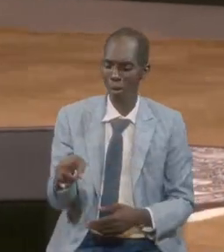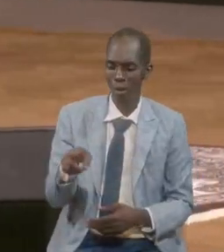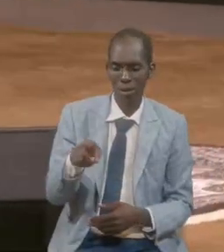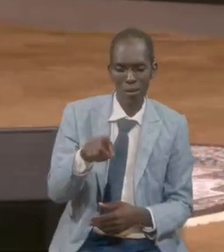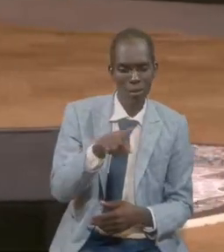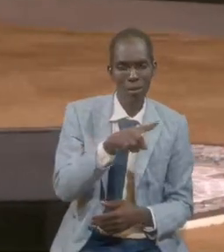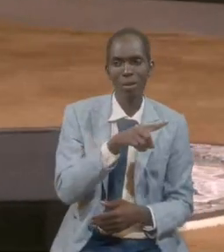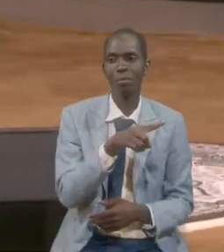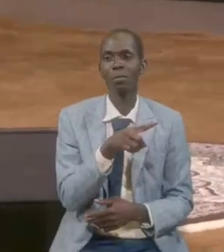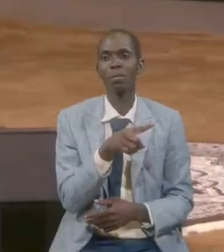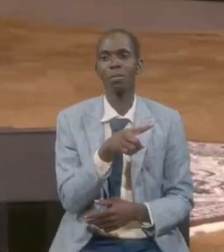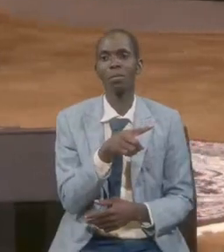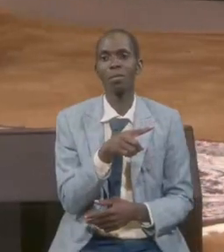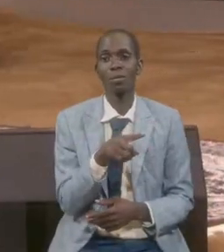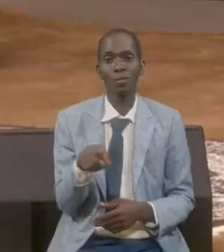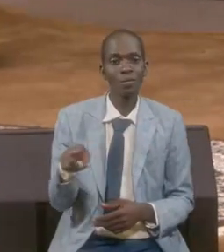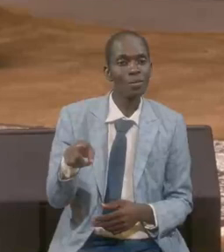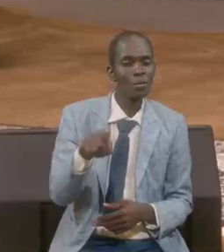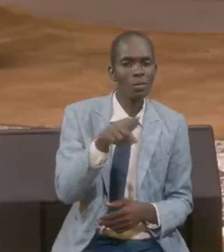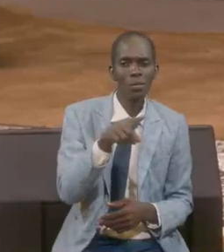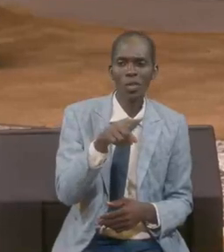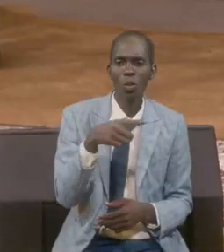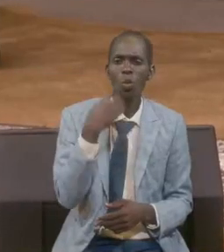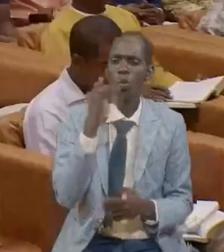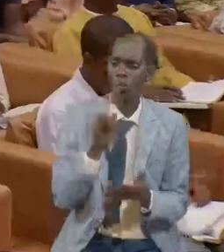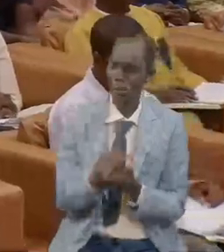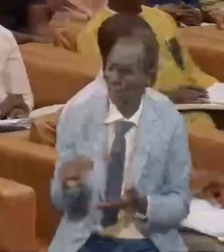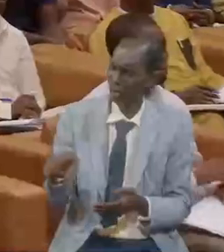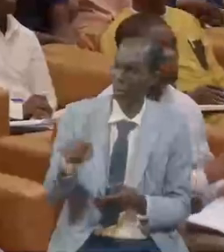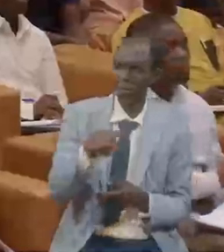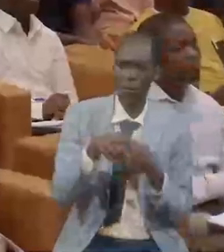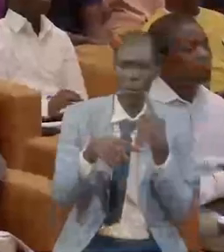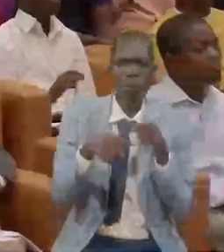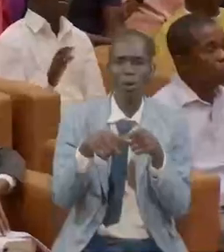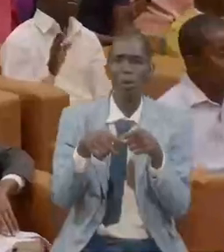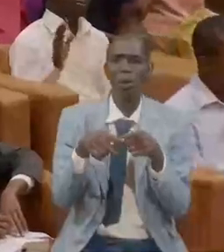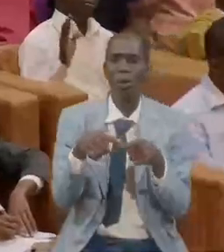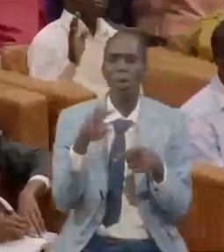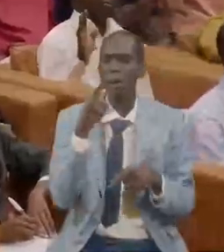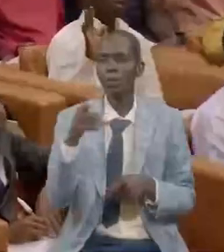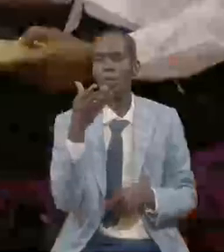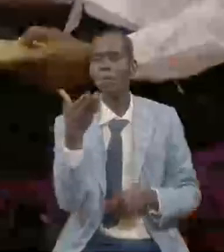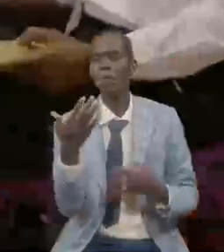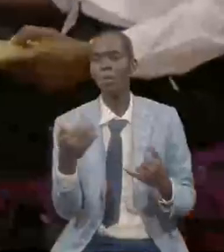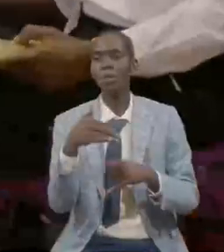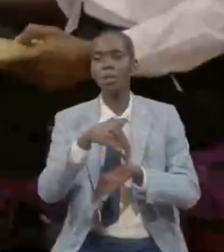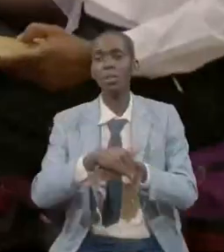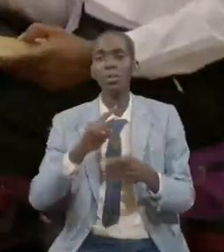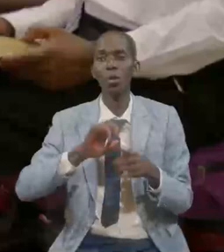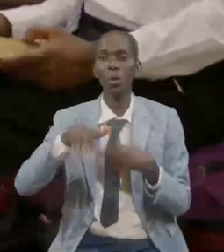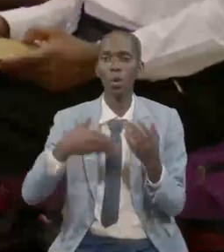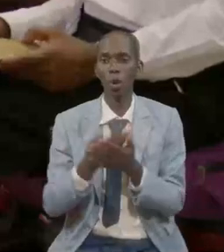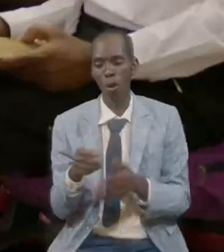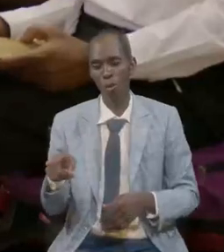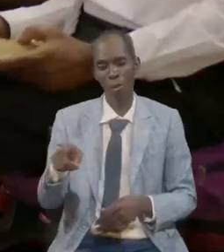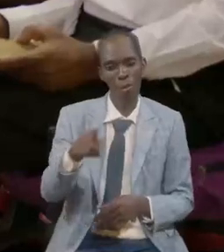tout, mais encore à tout. Est-ce que à c'est tout là, est-ce que vous êtes là ce soir? Mais encore à